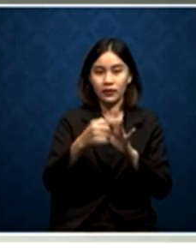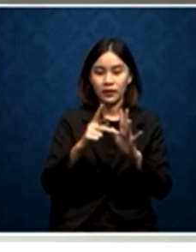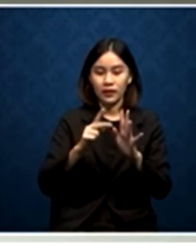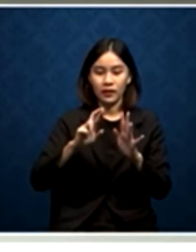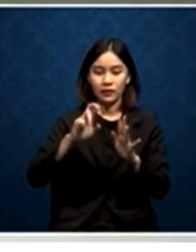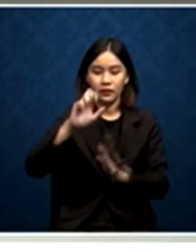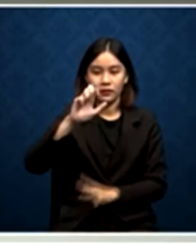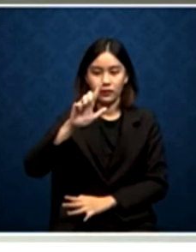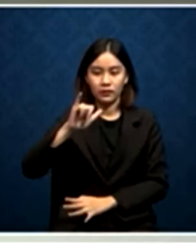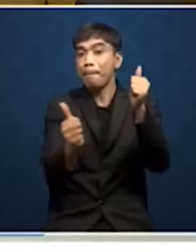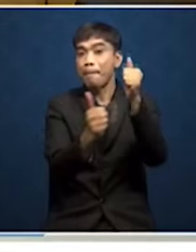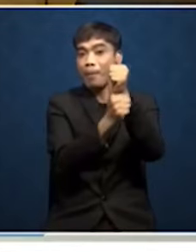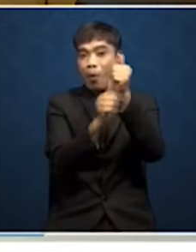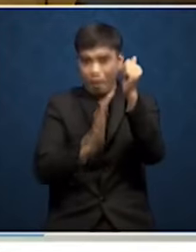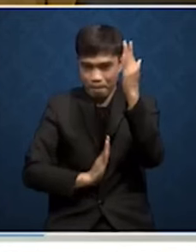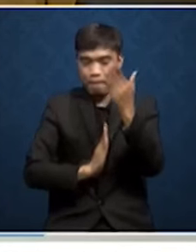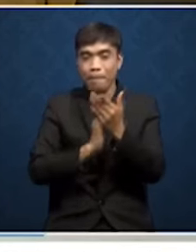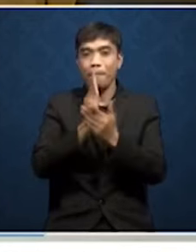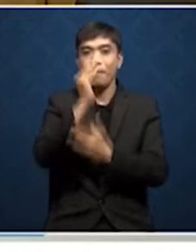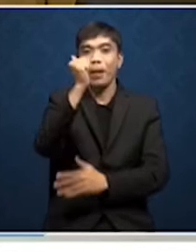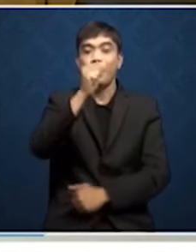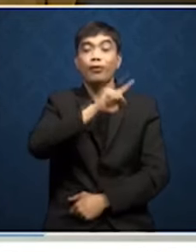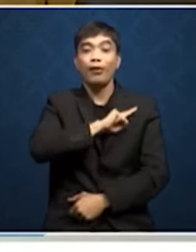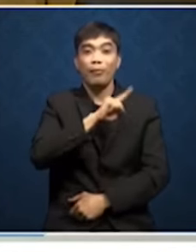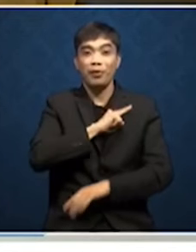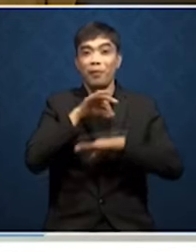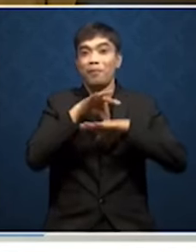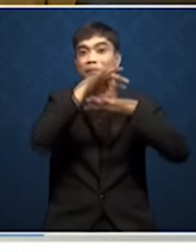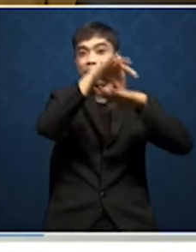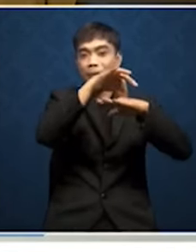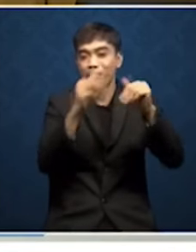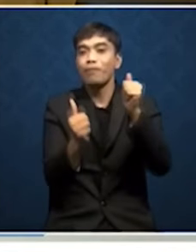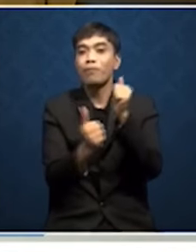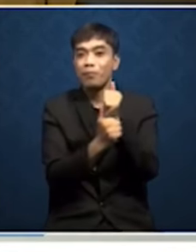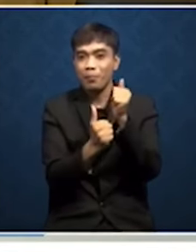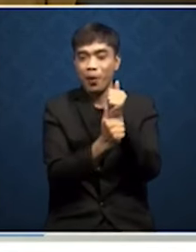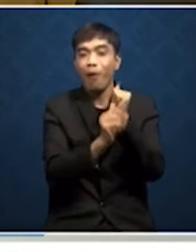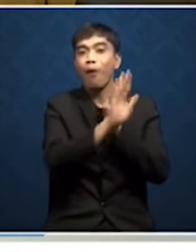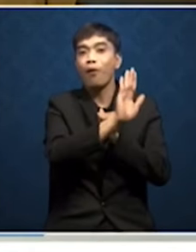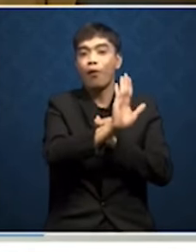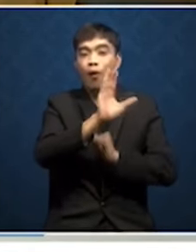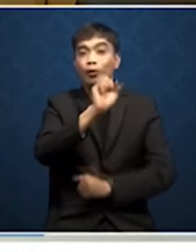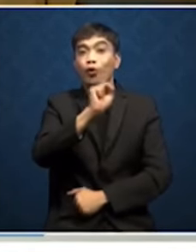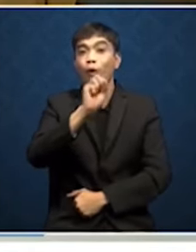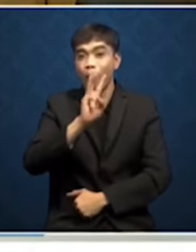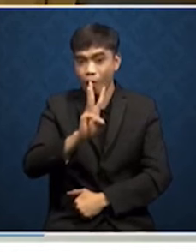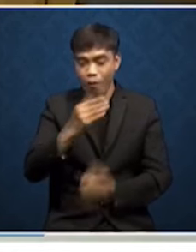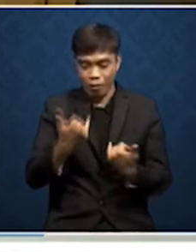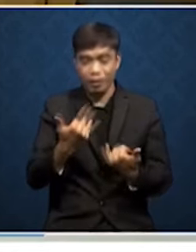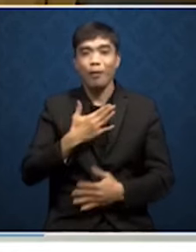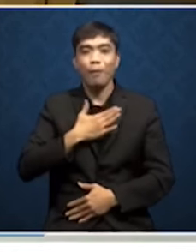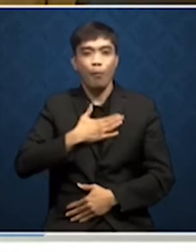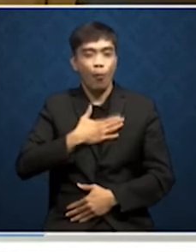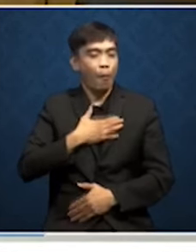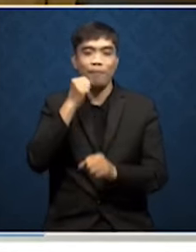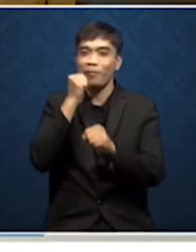รักษ์นะครับ ให้ทำหน้าที่เป็นรองประธานของสภาแห่งนี้กระผมจะด